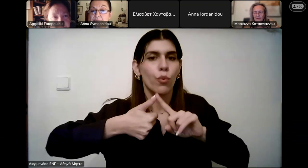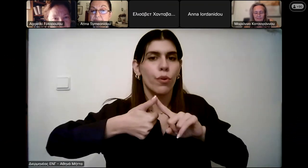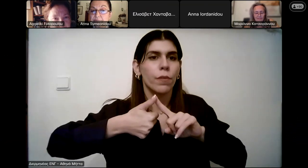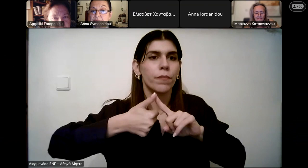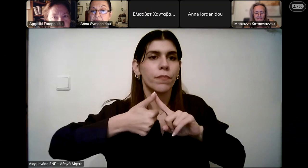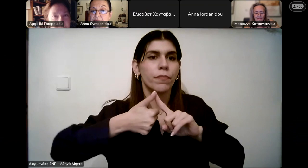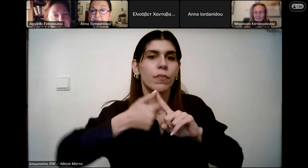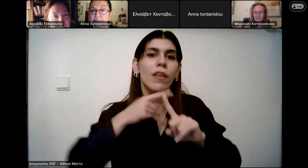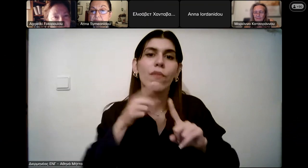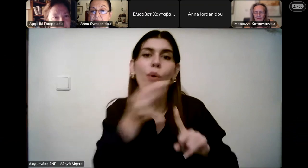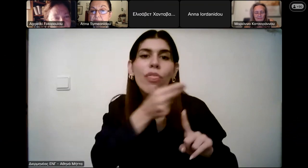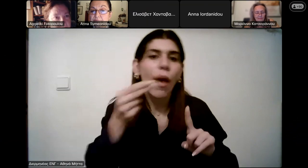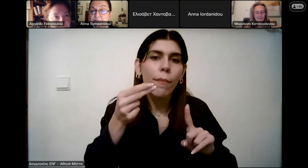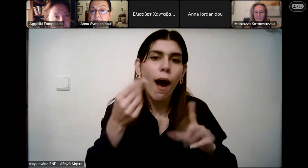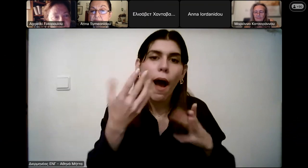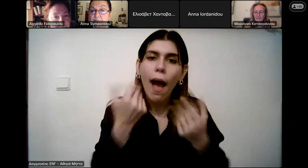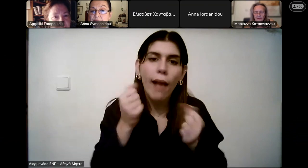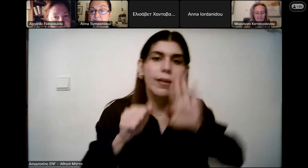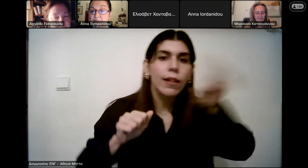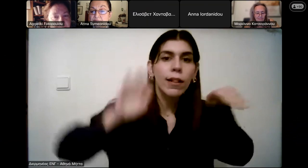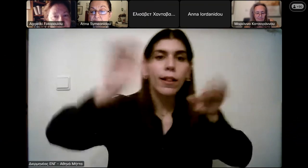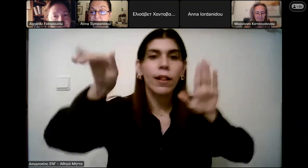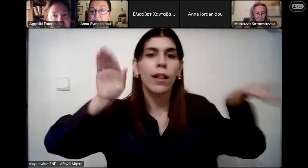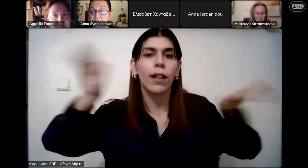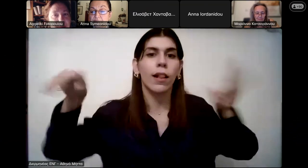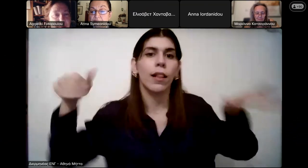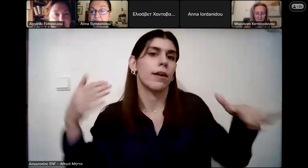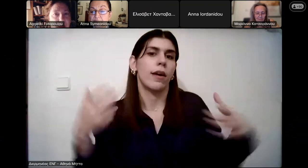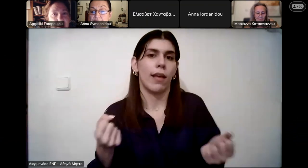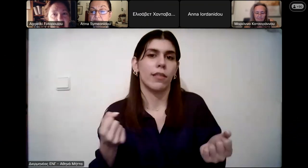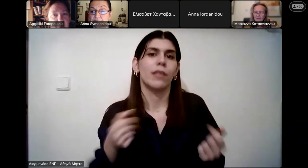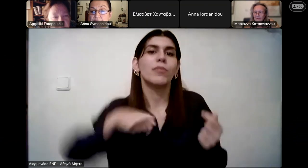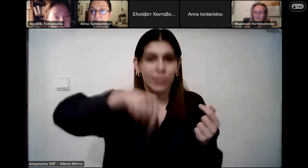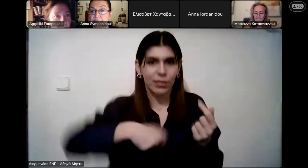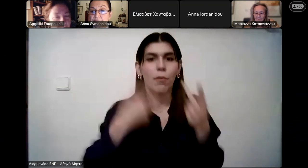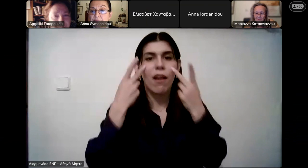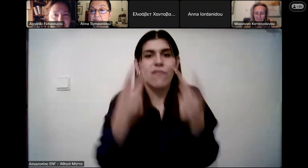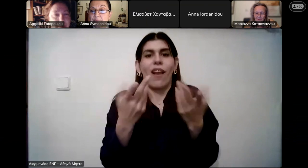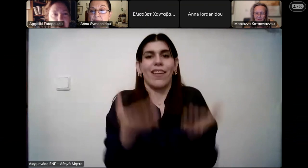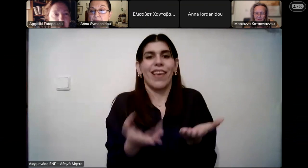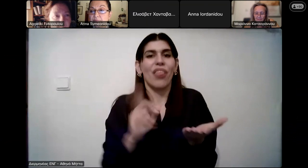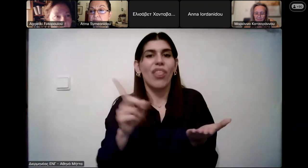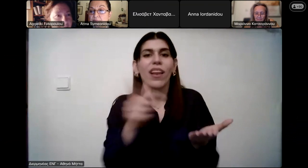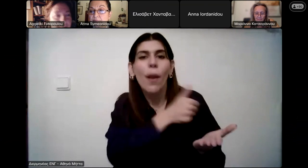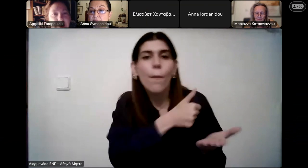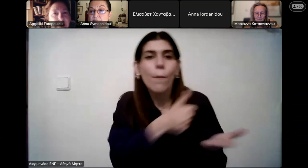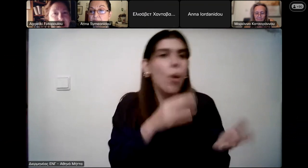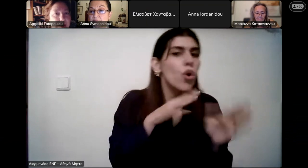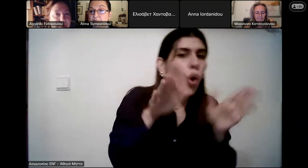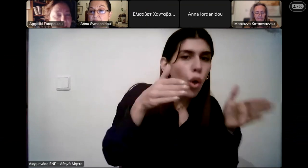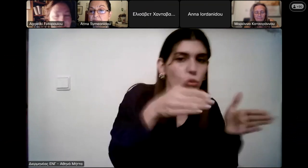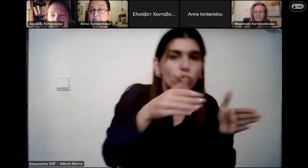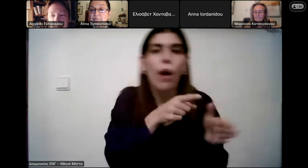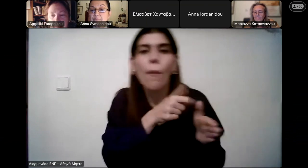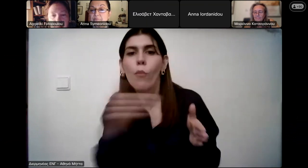πολλές πλευρές, οι οποίες φάνηκαν και από τις παρεμβάσεις. Δεν είναι θέμα γλωσσικό ή γραμματικό. Δεν είναι